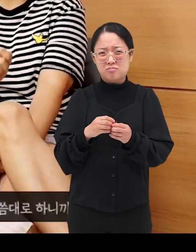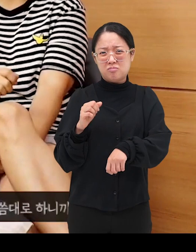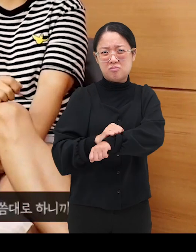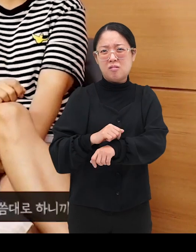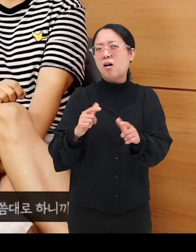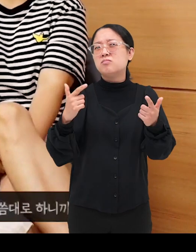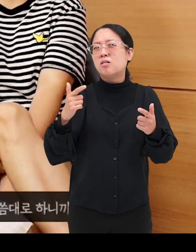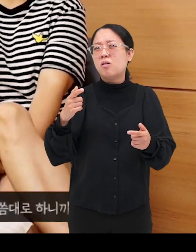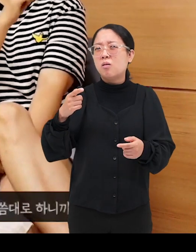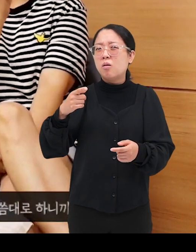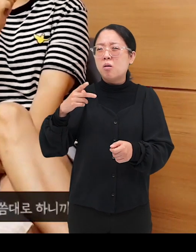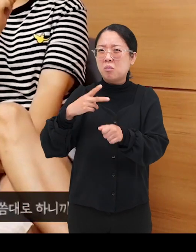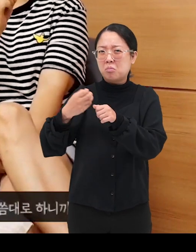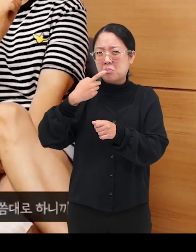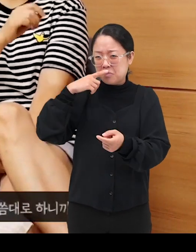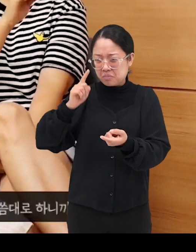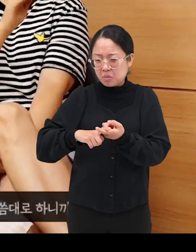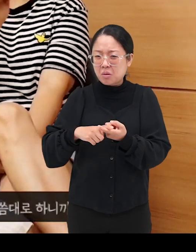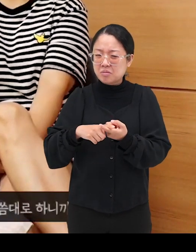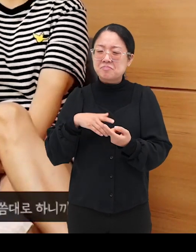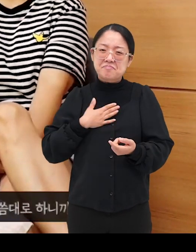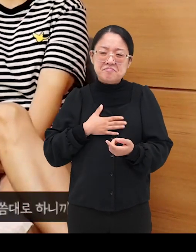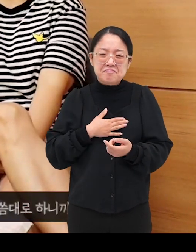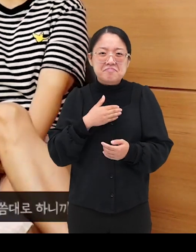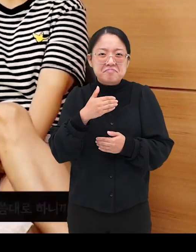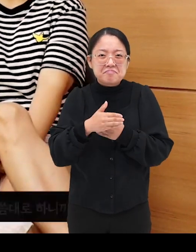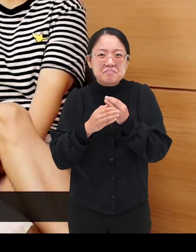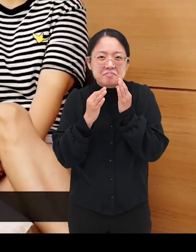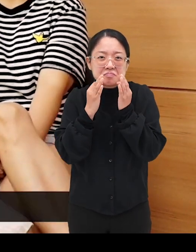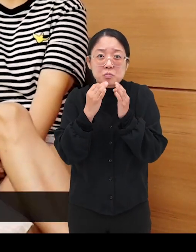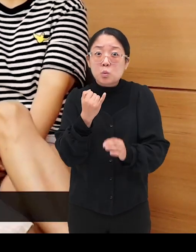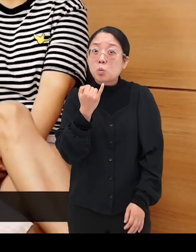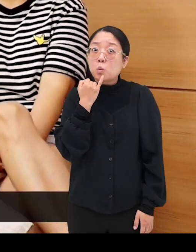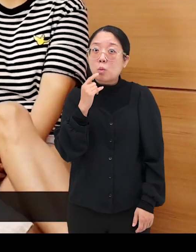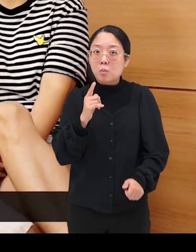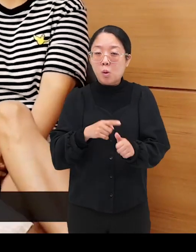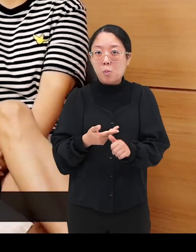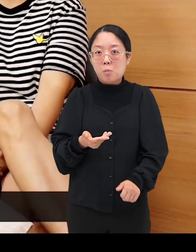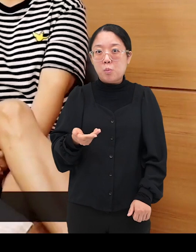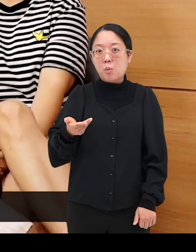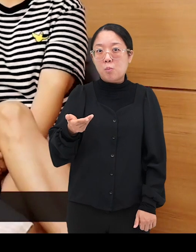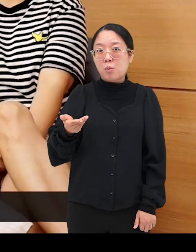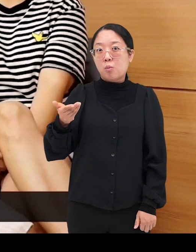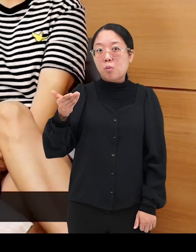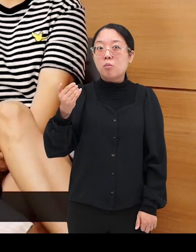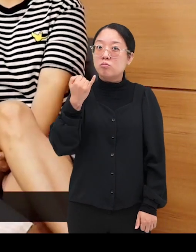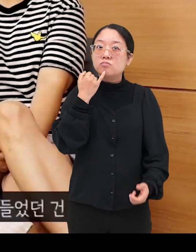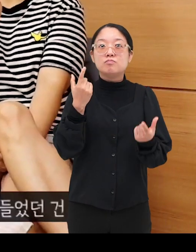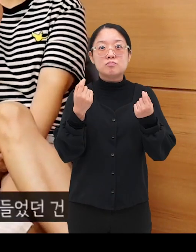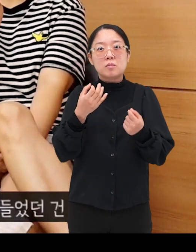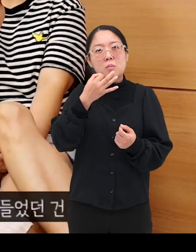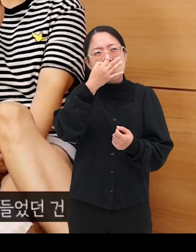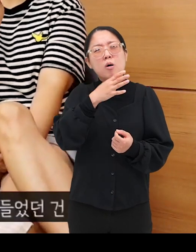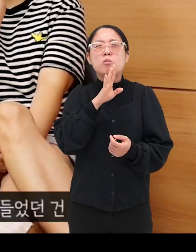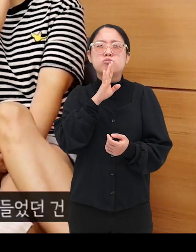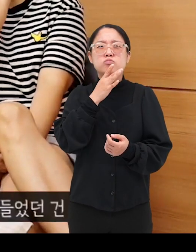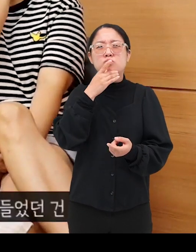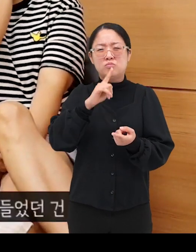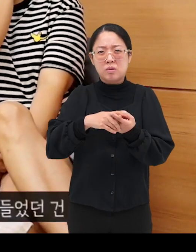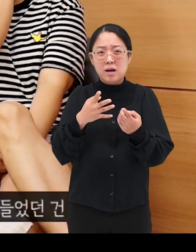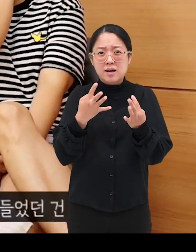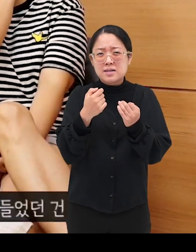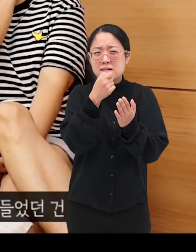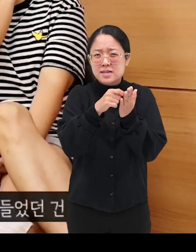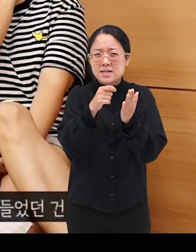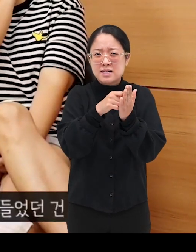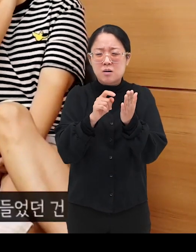쓰는 사람은 없고 선생님 말씀대로 하니까 조금 그래도 괜찮은 것 같더라고요. 이제 그렇게 하면서 조금 나아진 것 같았는데